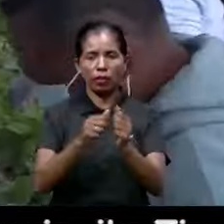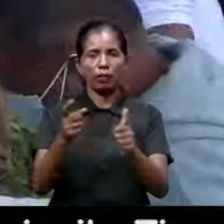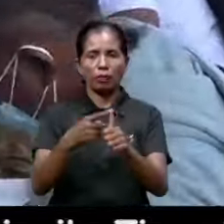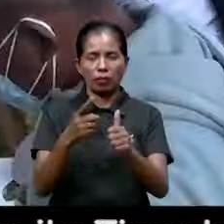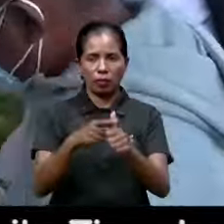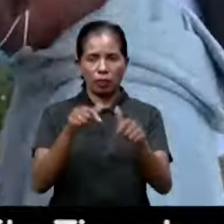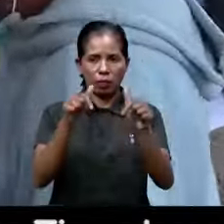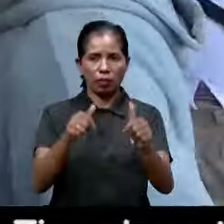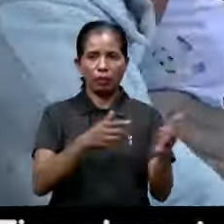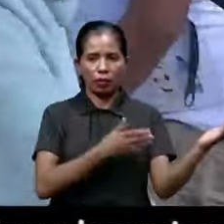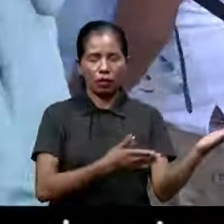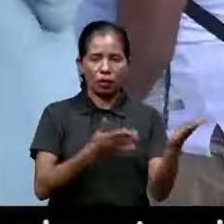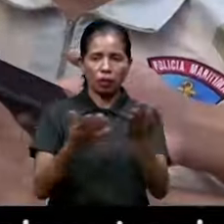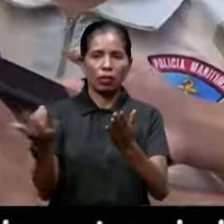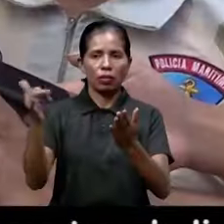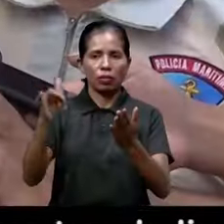Indonesia